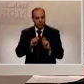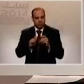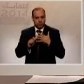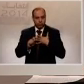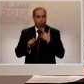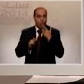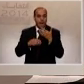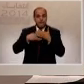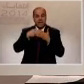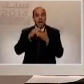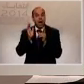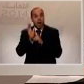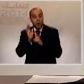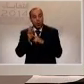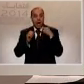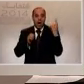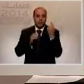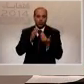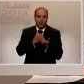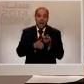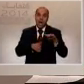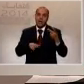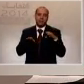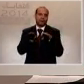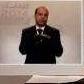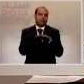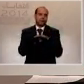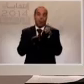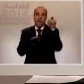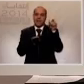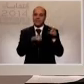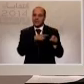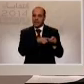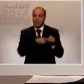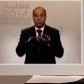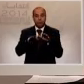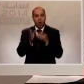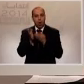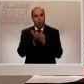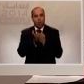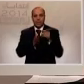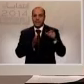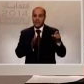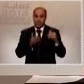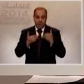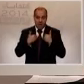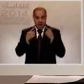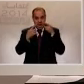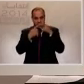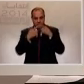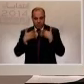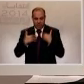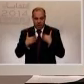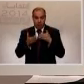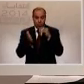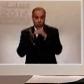وتساهم في بناء نظام عالمي جديد اكثر عداله وانسانيه وتفعيل حقوق الانسان ان هدفنا